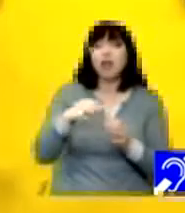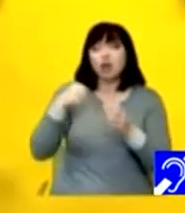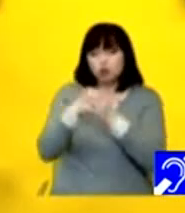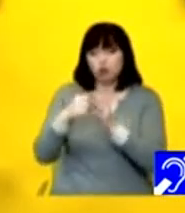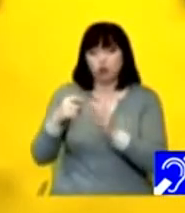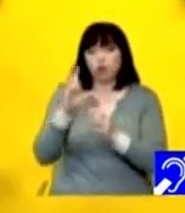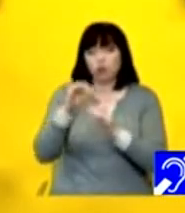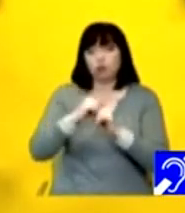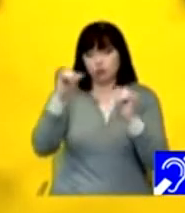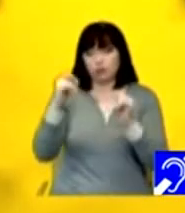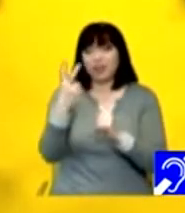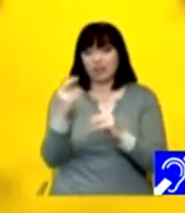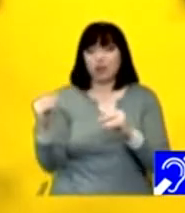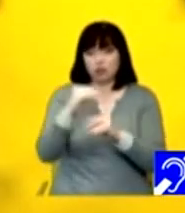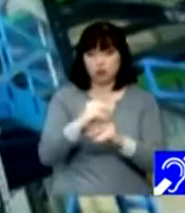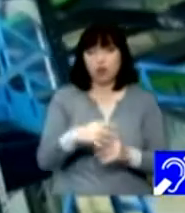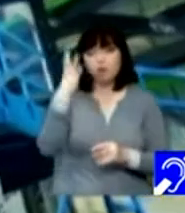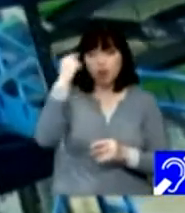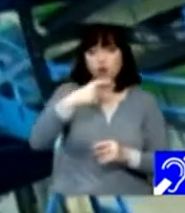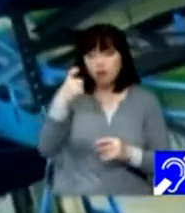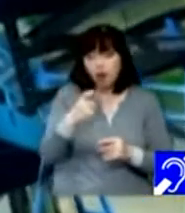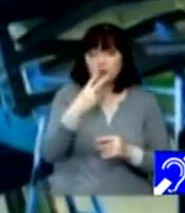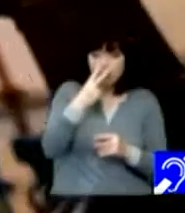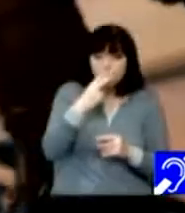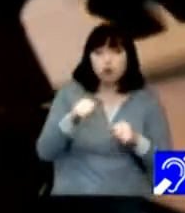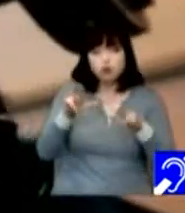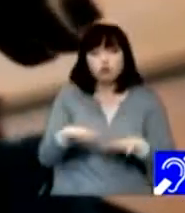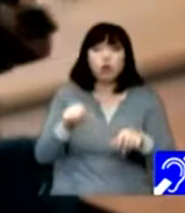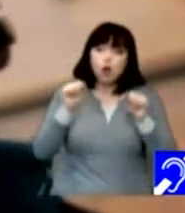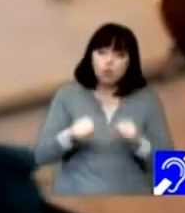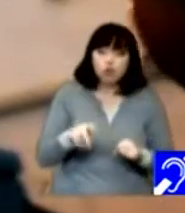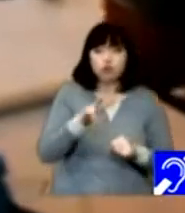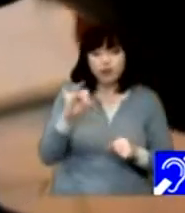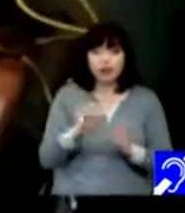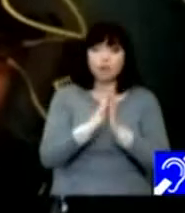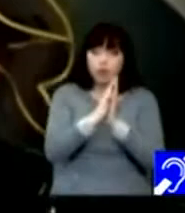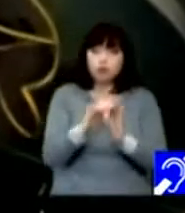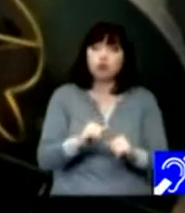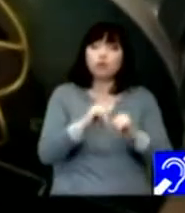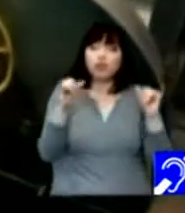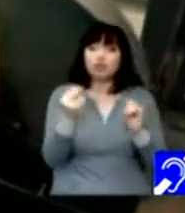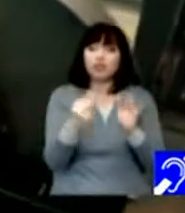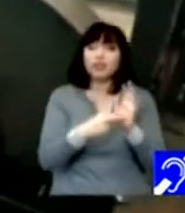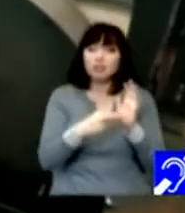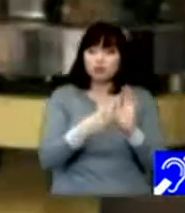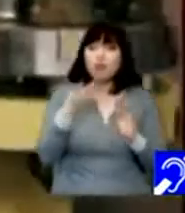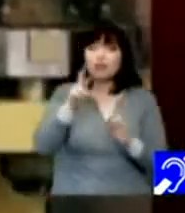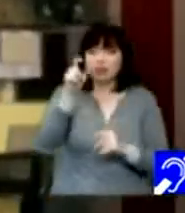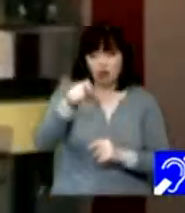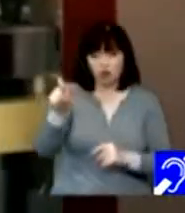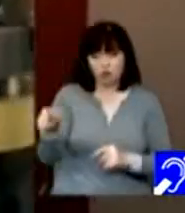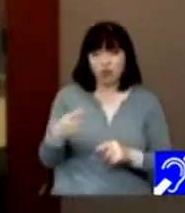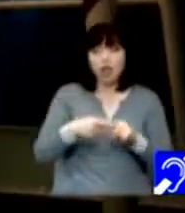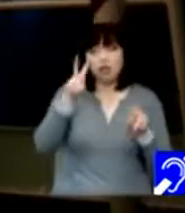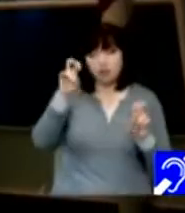$646 mii de metri cubi. Moldova Gaz va decide în următoarele zile dacă va solicita o majorare de preț către consumatori. Subiectul